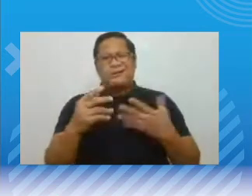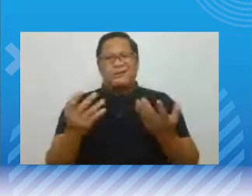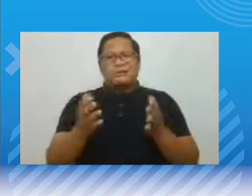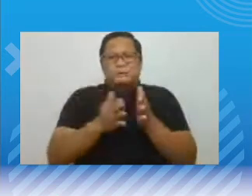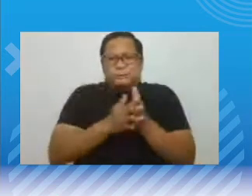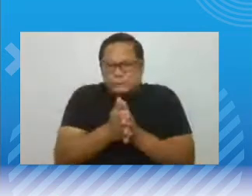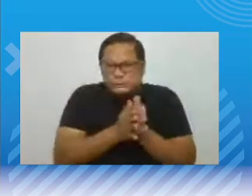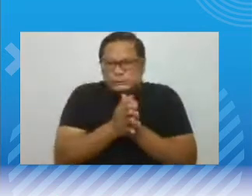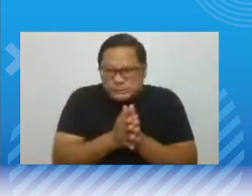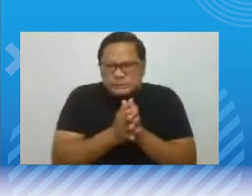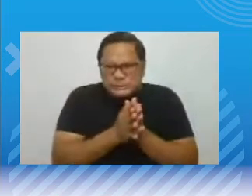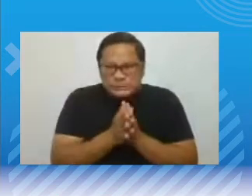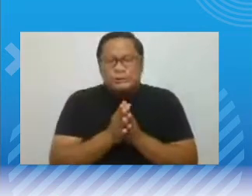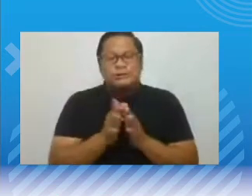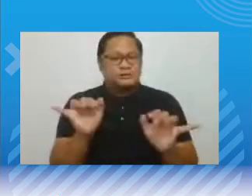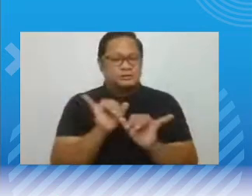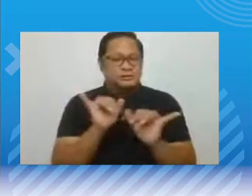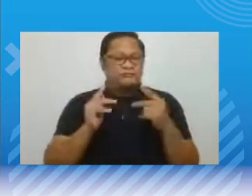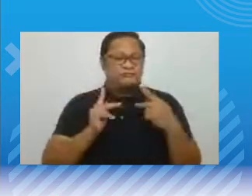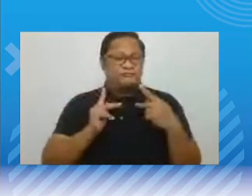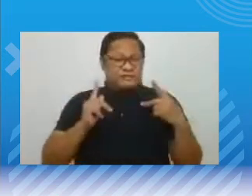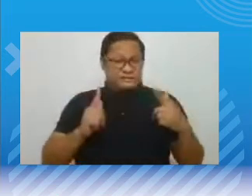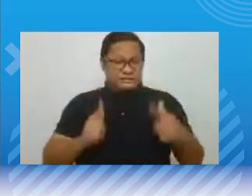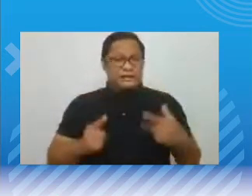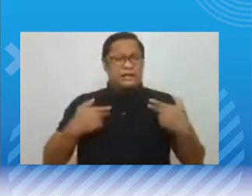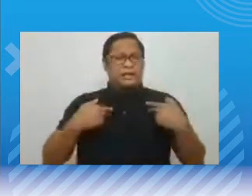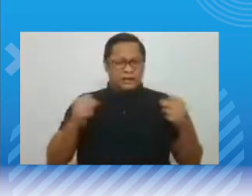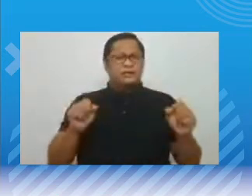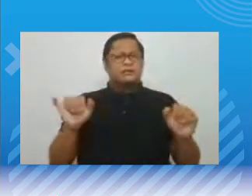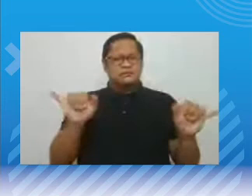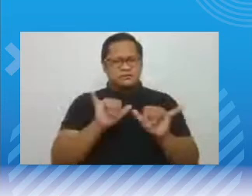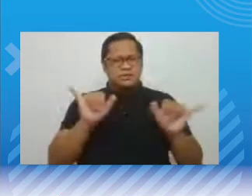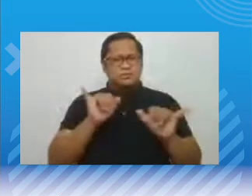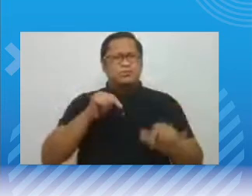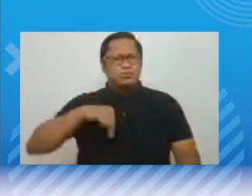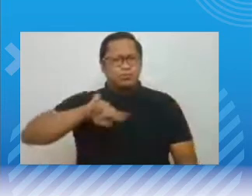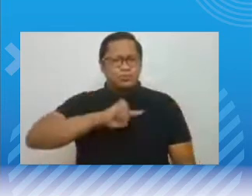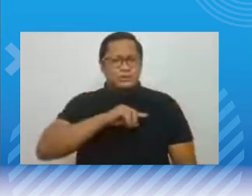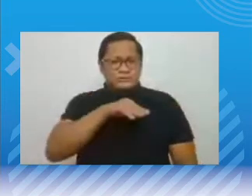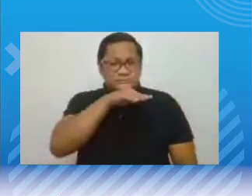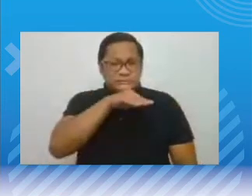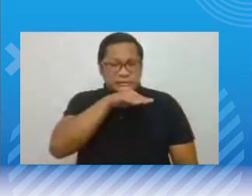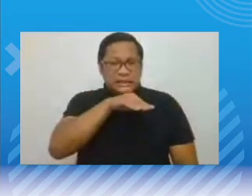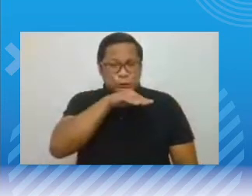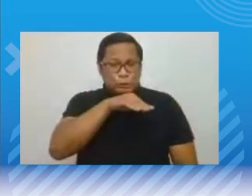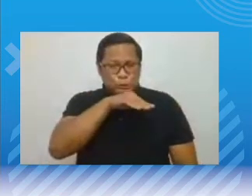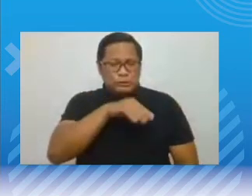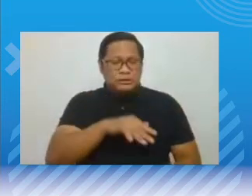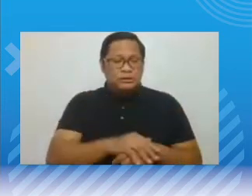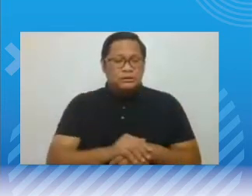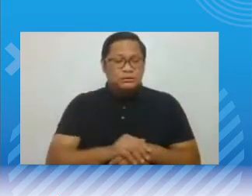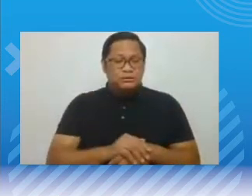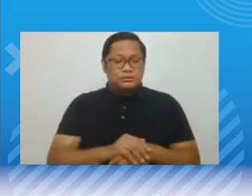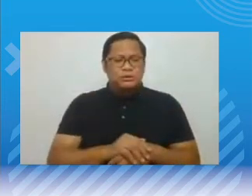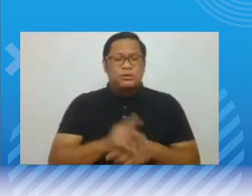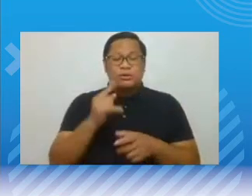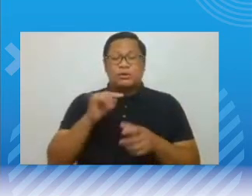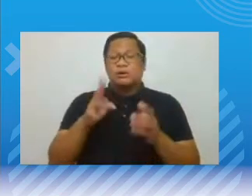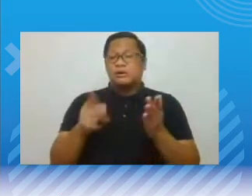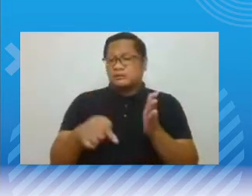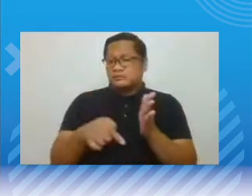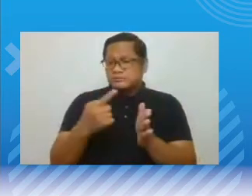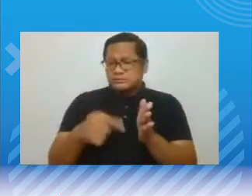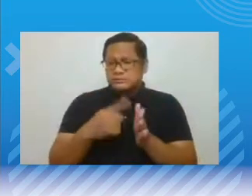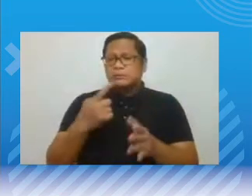Parang physical health lang to, napapagod din tayo. So I want to talk about the instances na